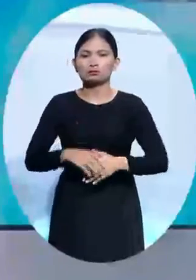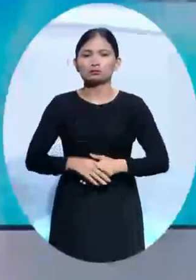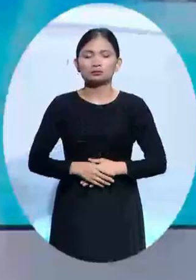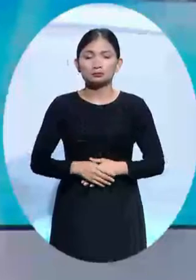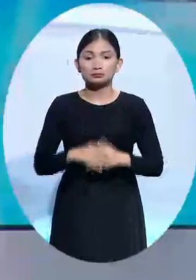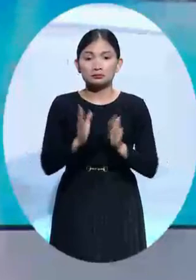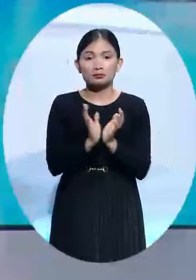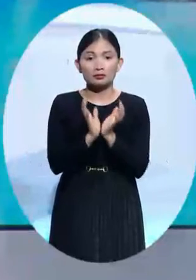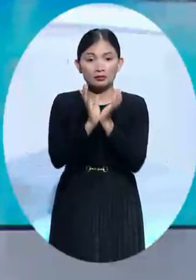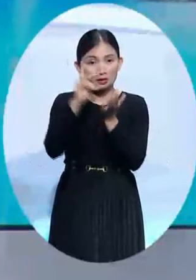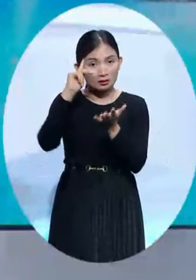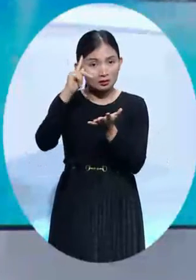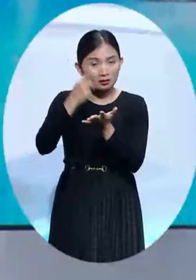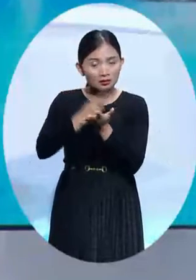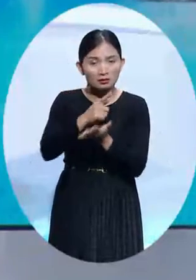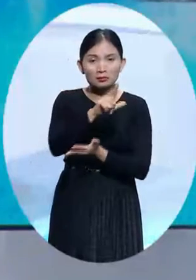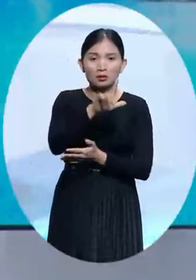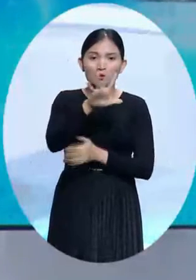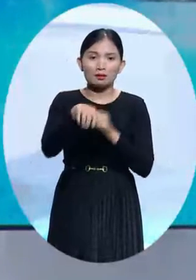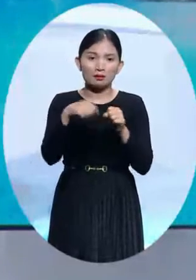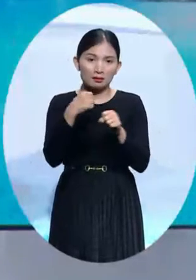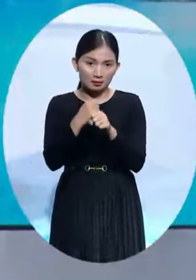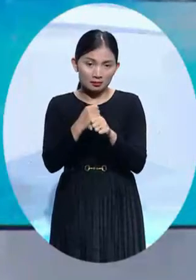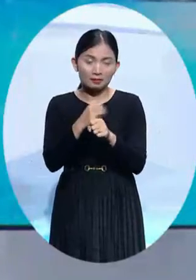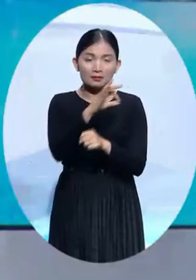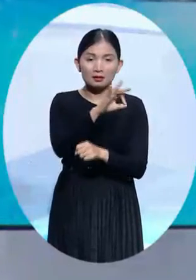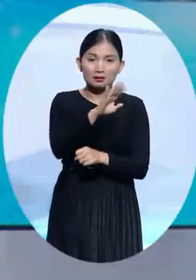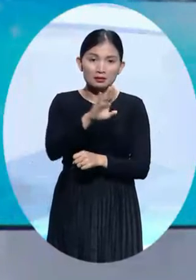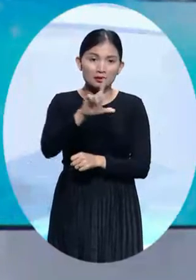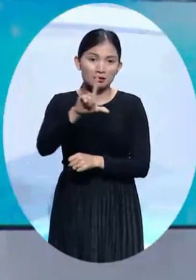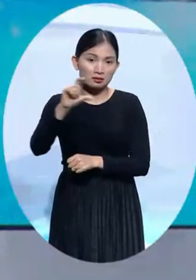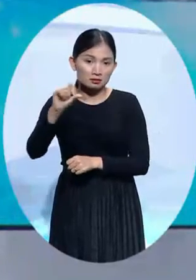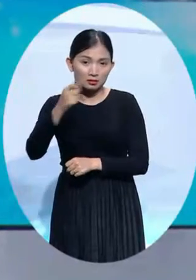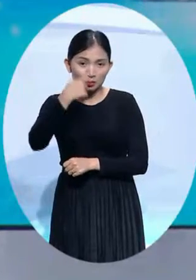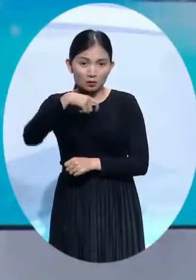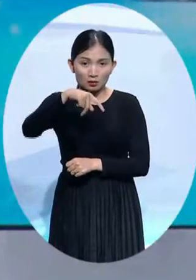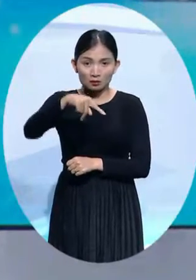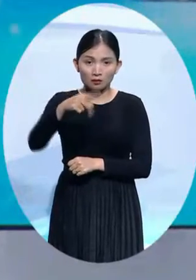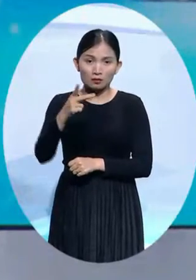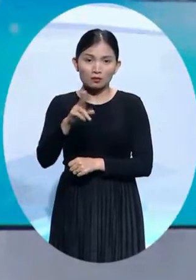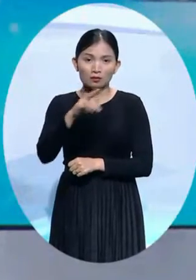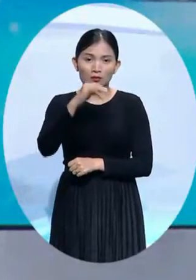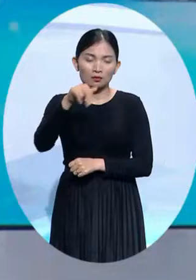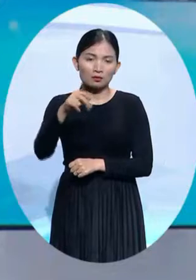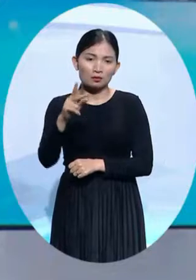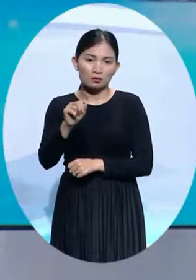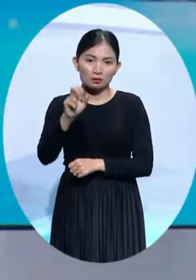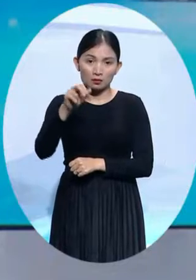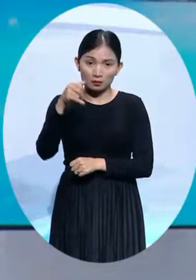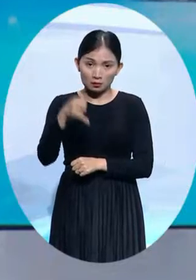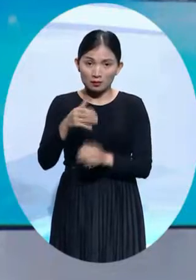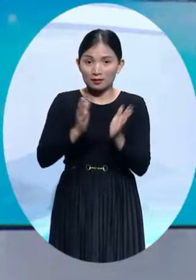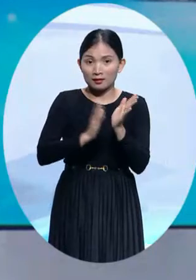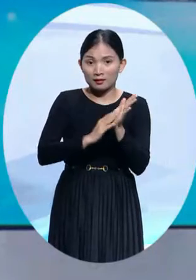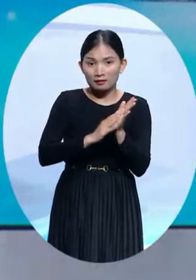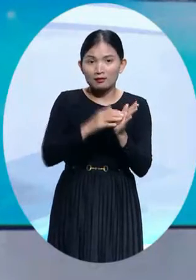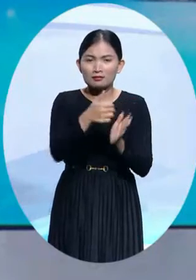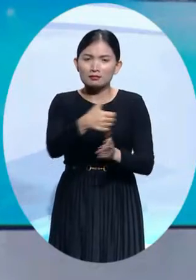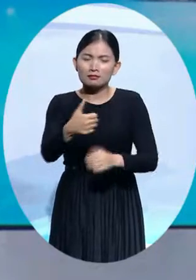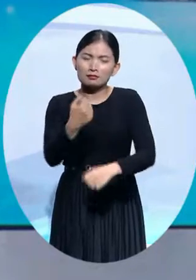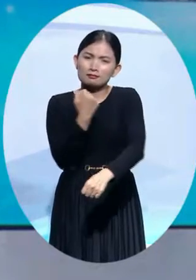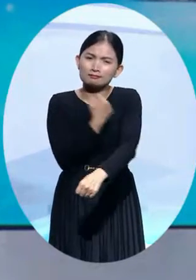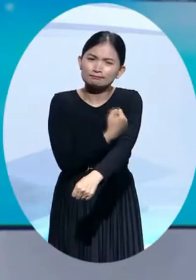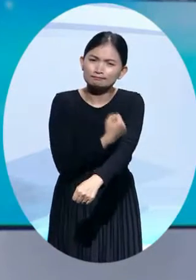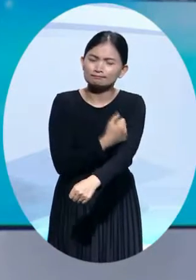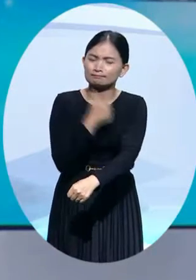Tại lễ kỷ niệm 75 năm ngày Thương binh Liệt sĩ, quận Phú Nhuận, thành phố Hồ Chí Minh đã biểu dương khen thưởng người có công tiêu biểu, tập thể cá nhân thực hiện